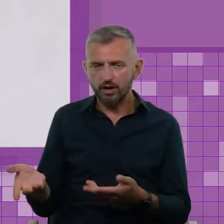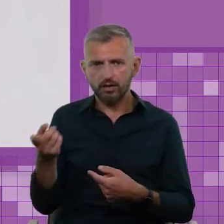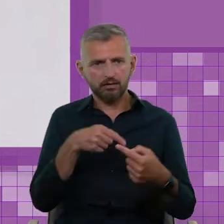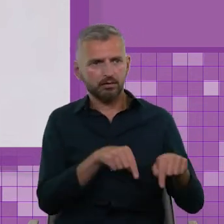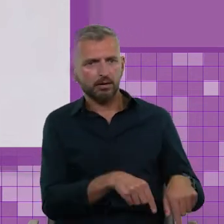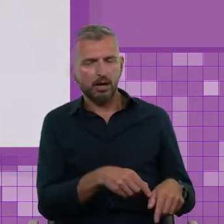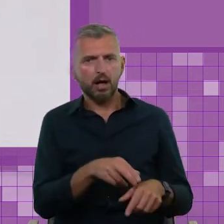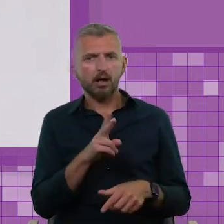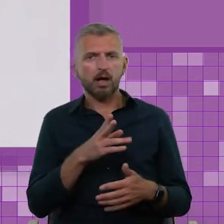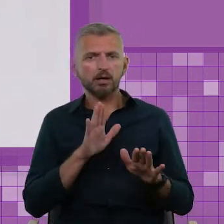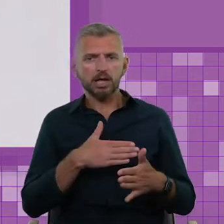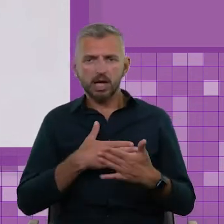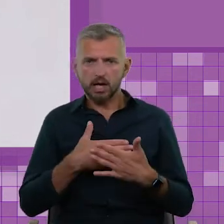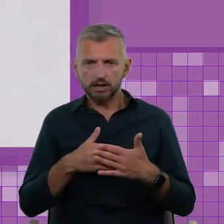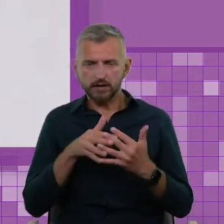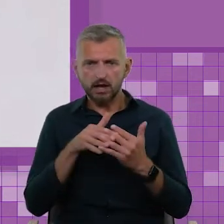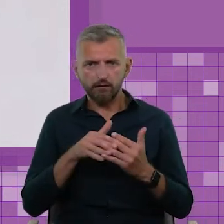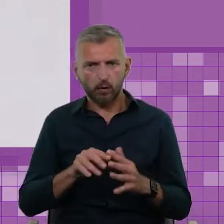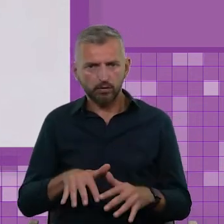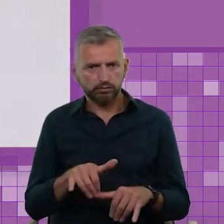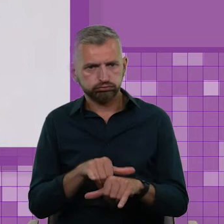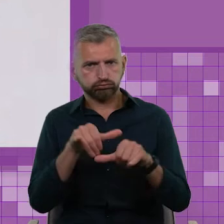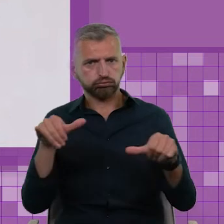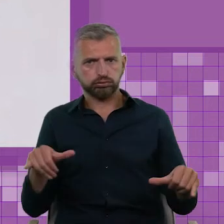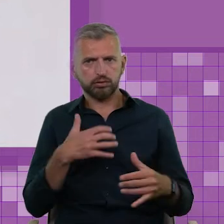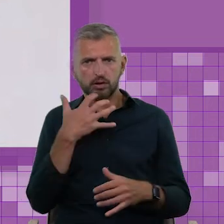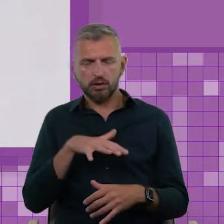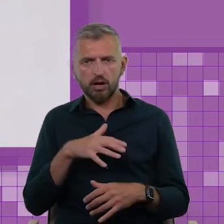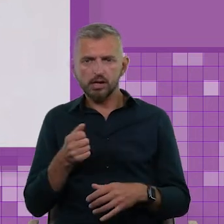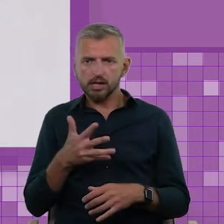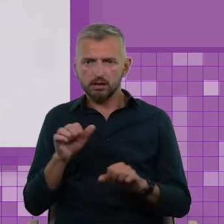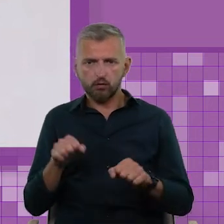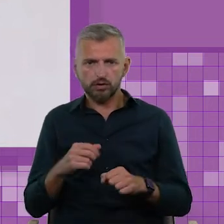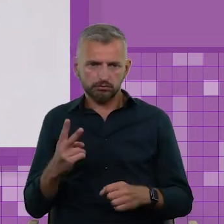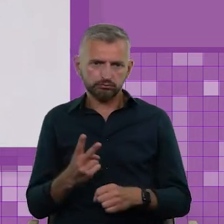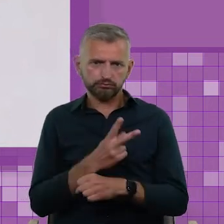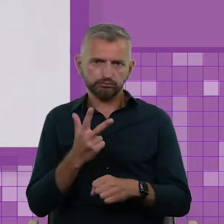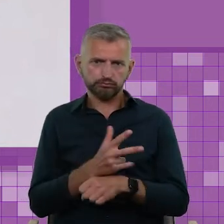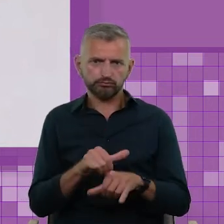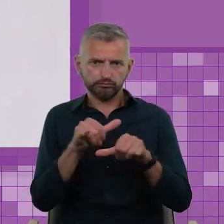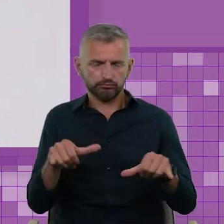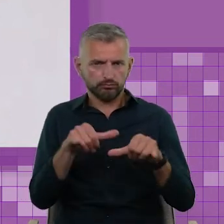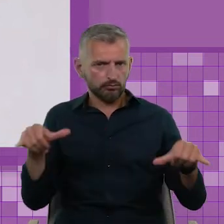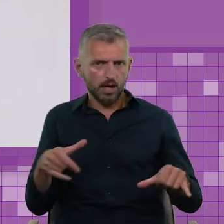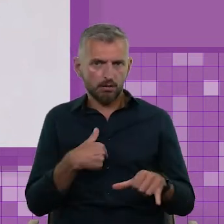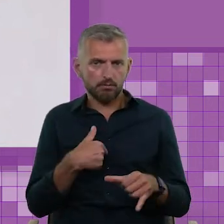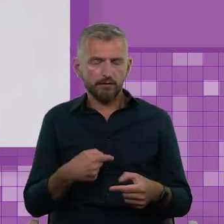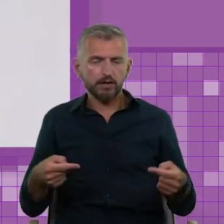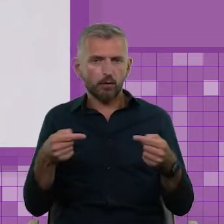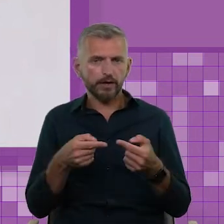як тільки активність на фронті стає там гарячішою, ця кількість може подвоюватися, потроюватися. Ну, тобто ми,